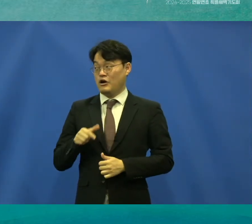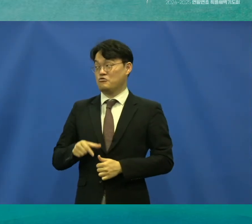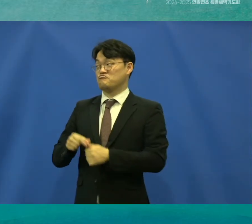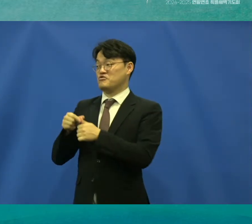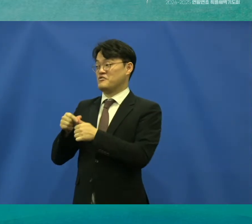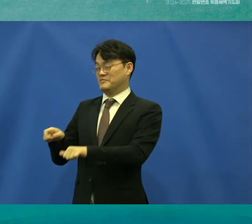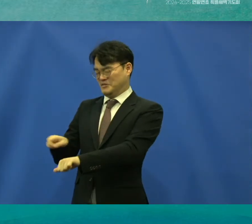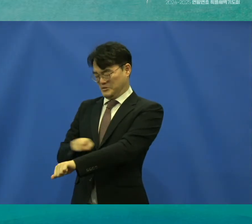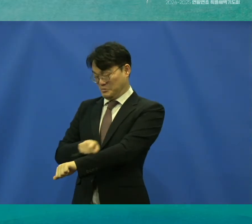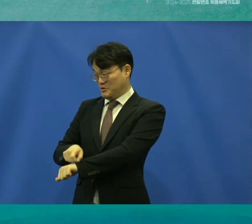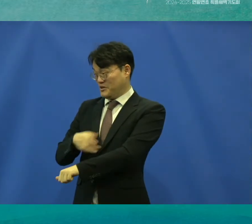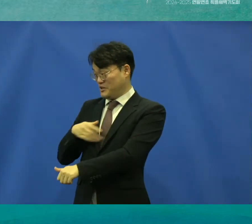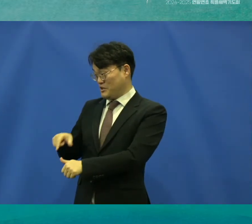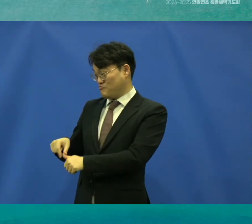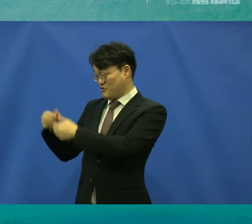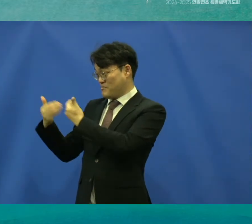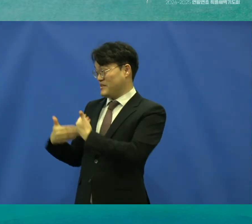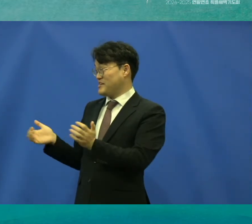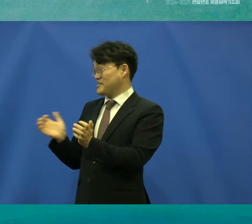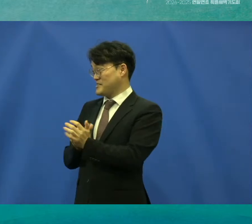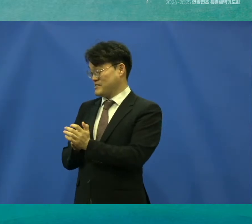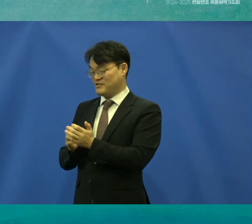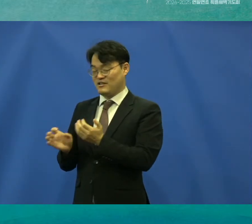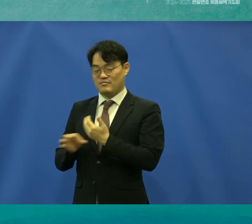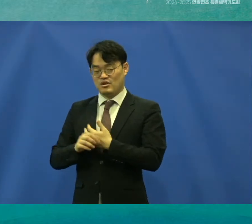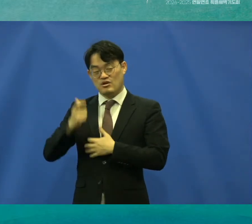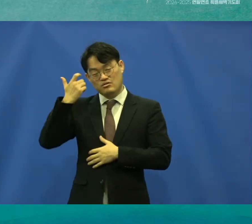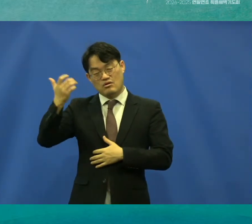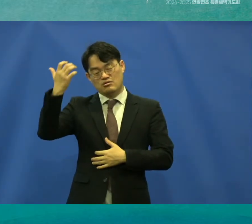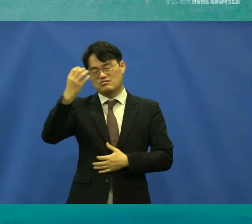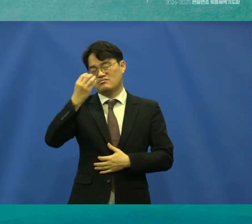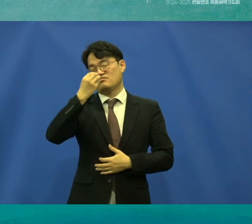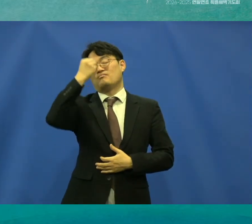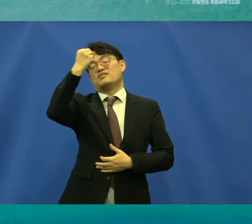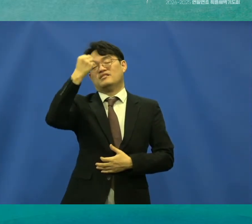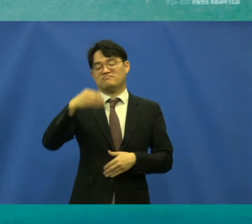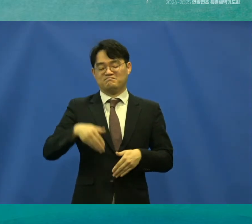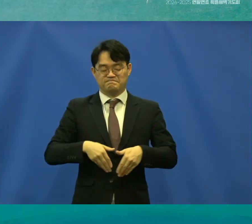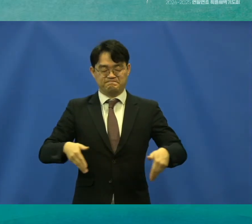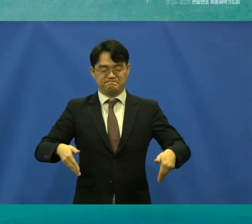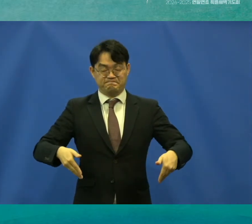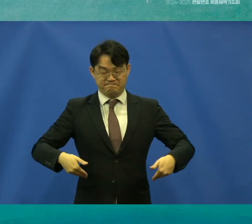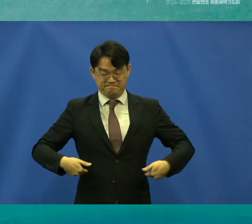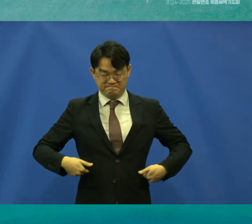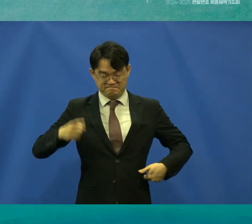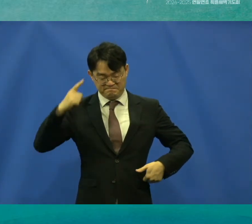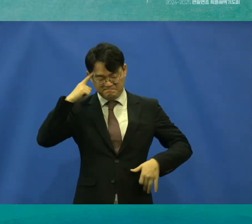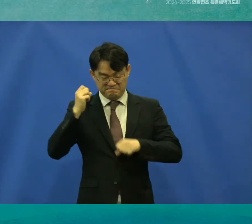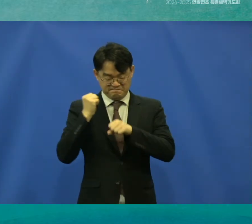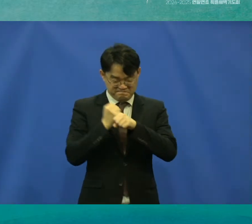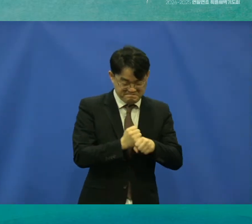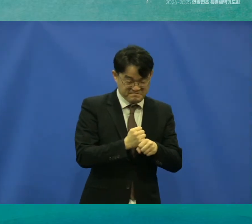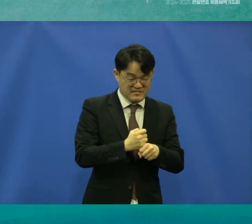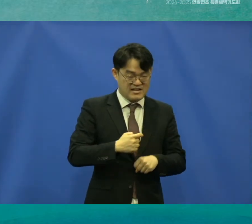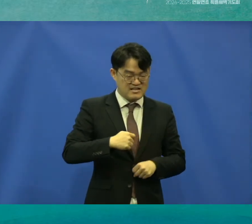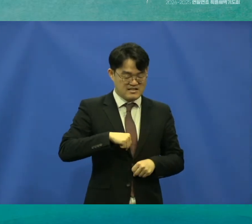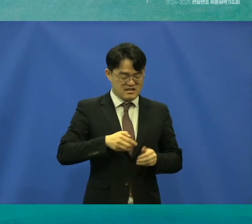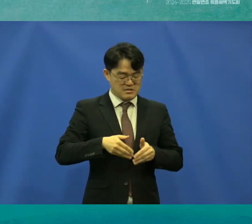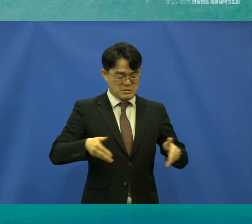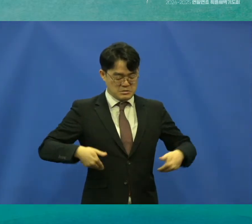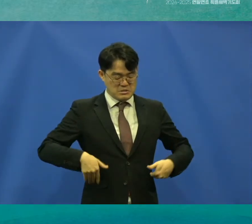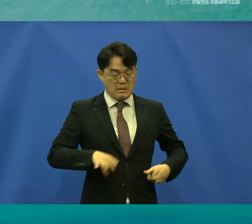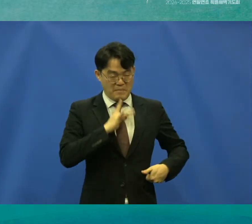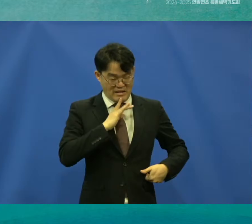요나에게서 느껴지는 분위기는 뭐예요? 왠지 차가워요. 거만함이 있어요. 편견으로 가득 차 있어요. 자기 세계에 빠져 있다고요. 하나님의